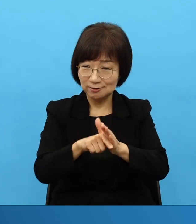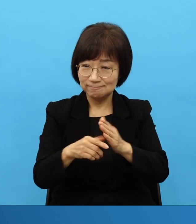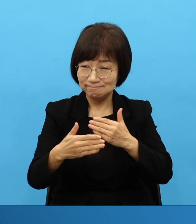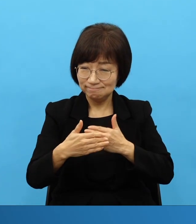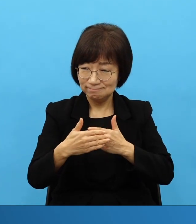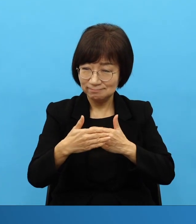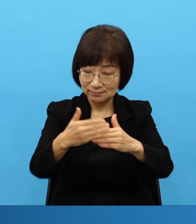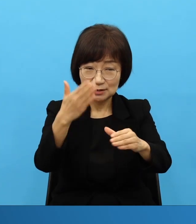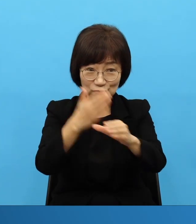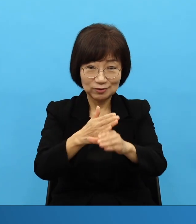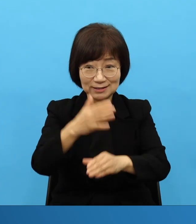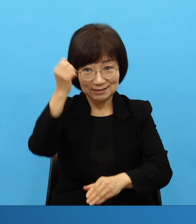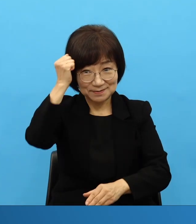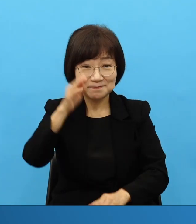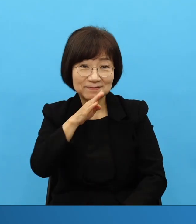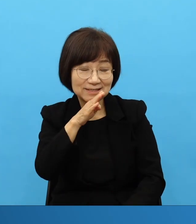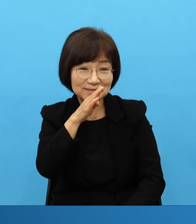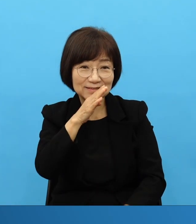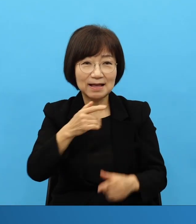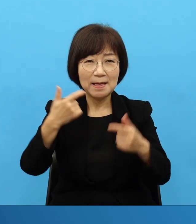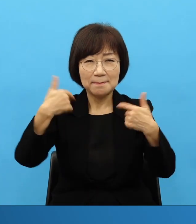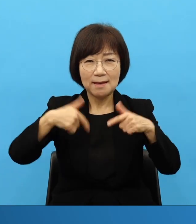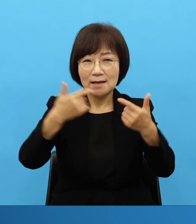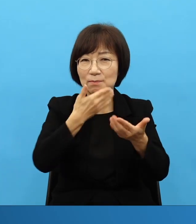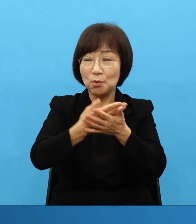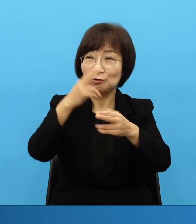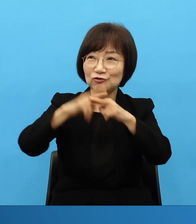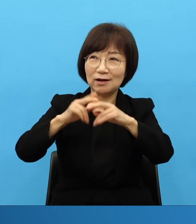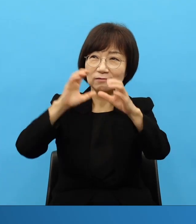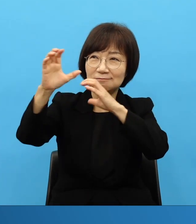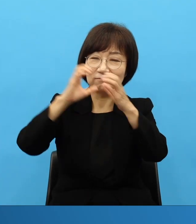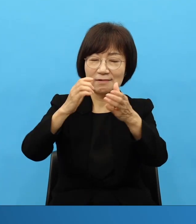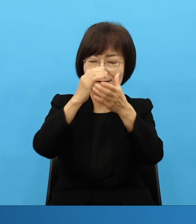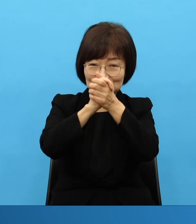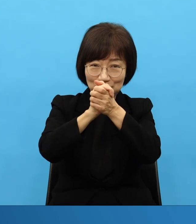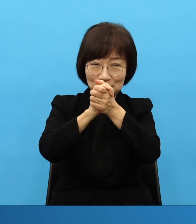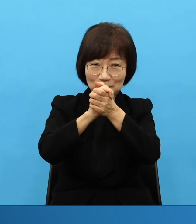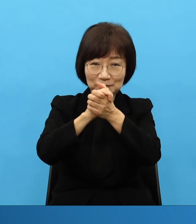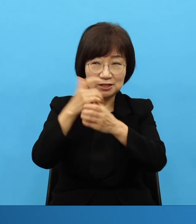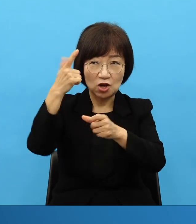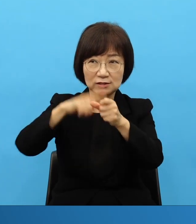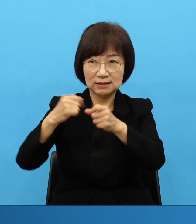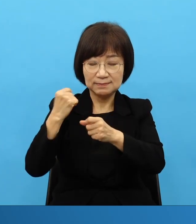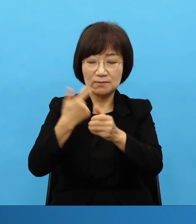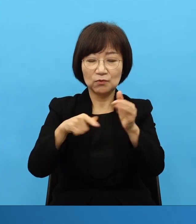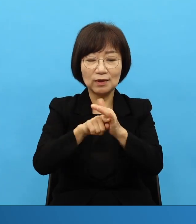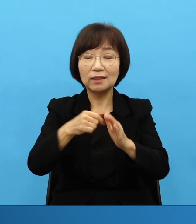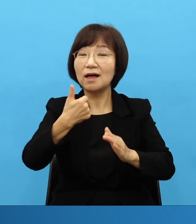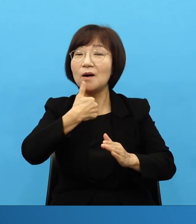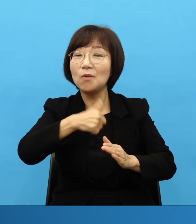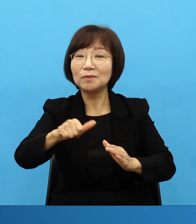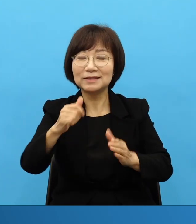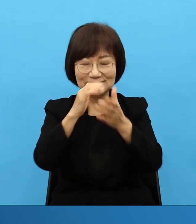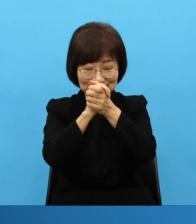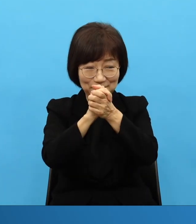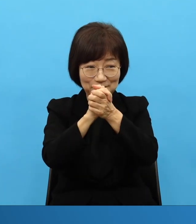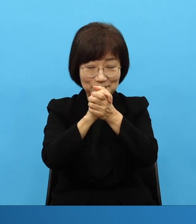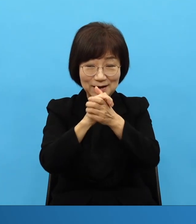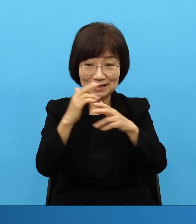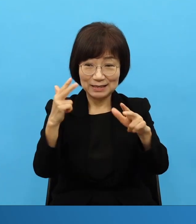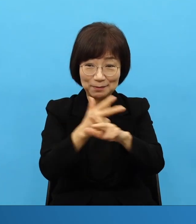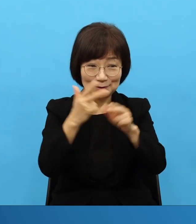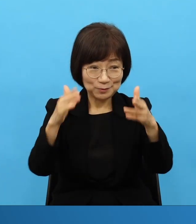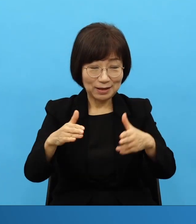매일 보좌와 소통되는 시간, 영적 능력을 갖추는 5분 기도를 이번 주에도 함께 누려보자.